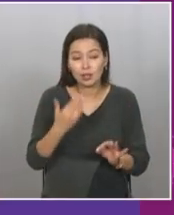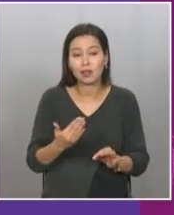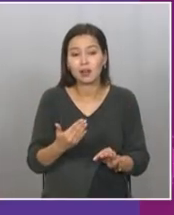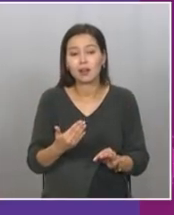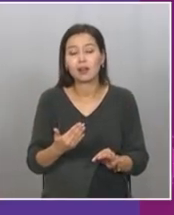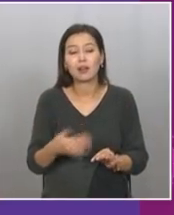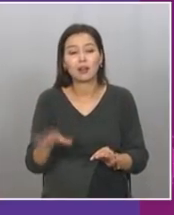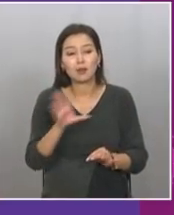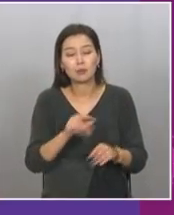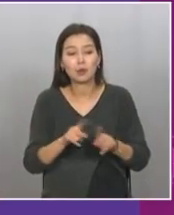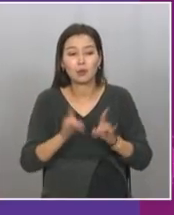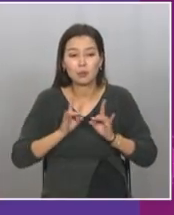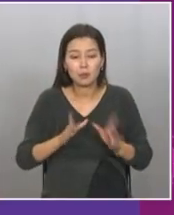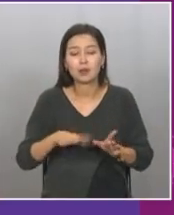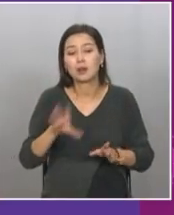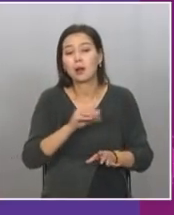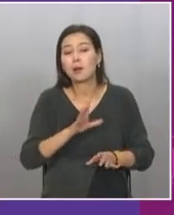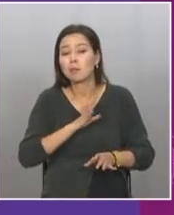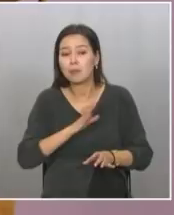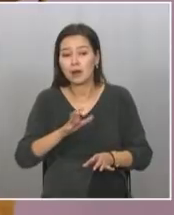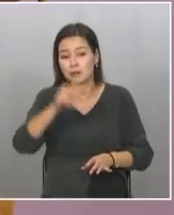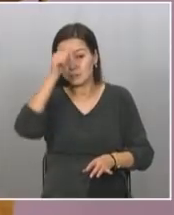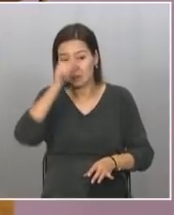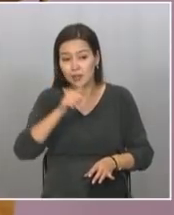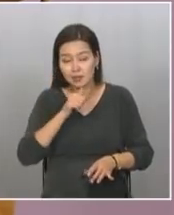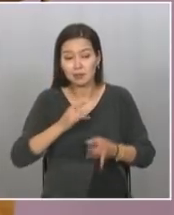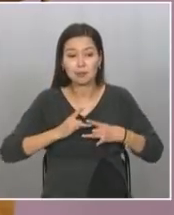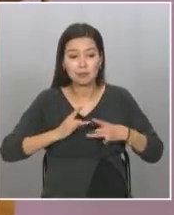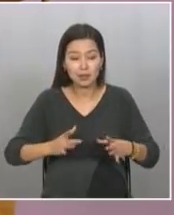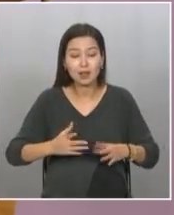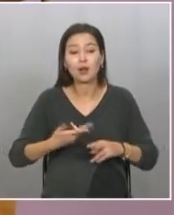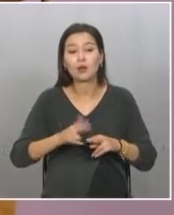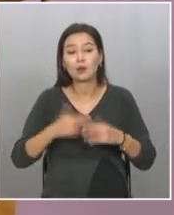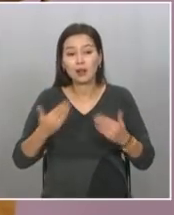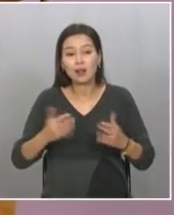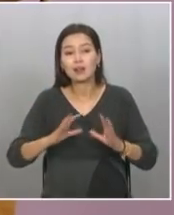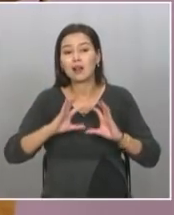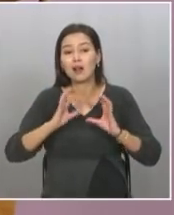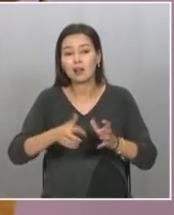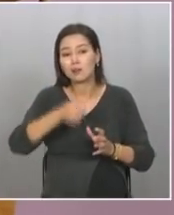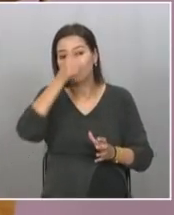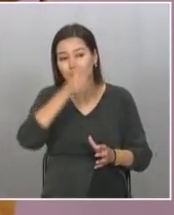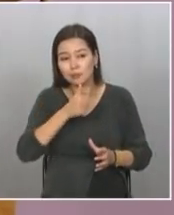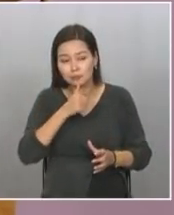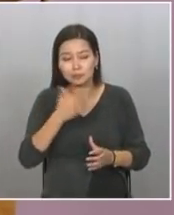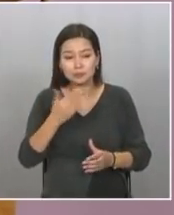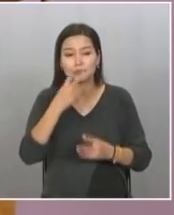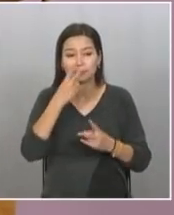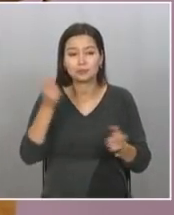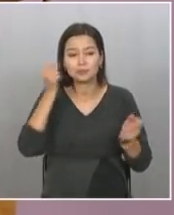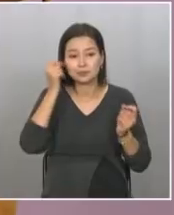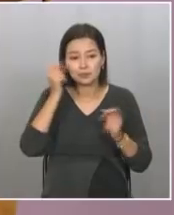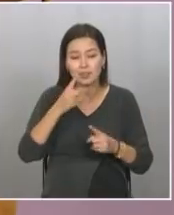берекенің, молшылықтың, байлықтың мезгілі. Олай болса, балалар, Әли мен Аяның әнін тыңдап көрейік.